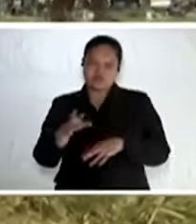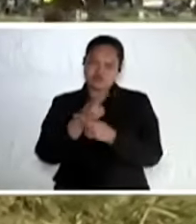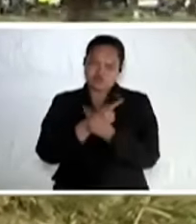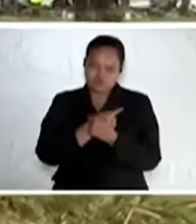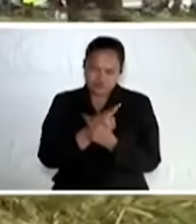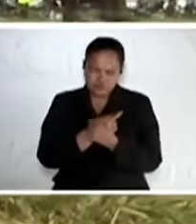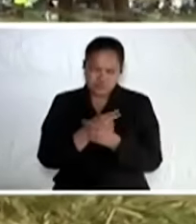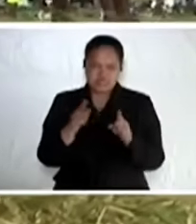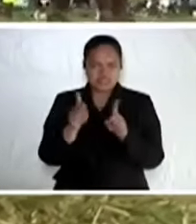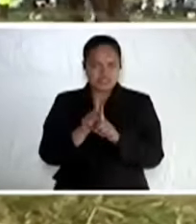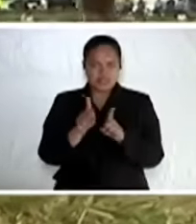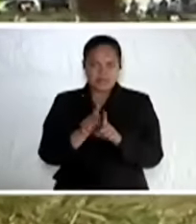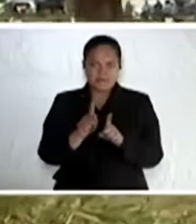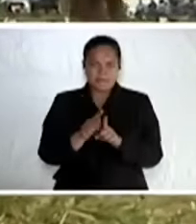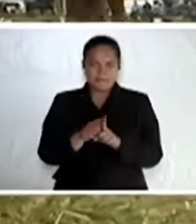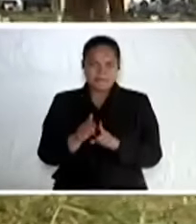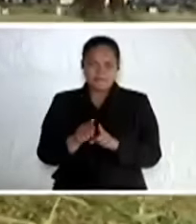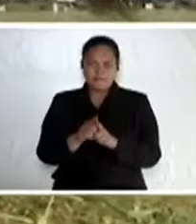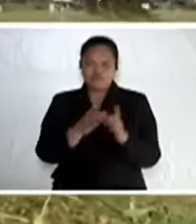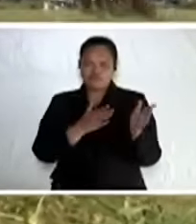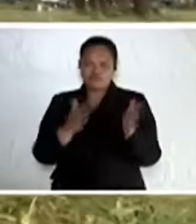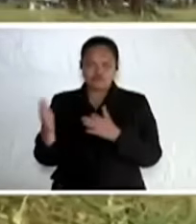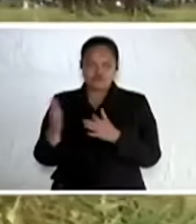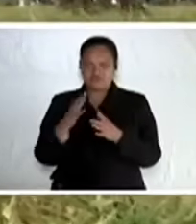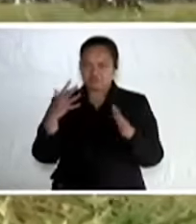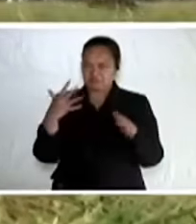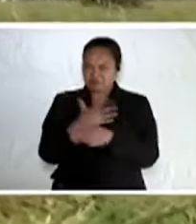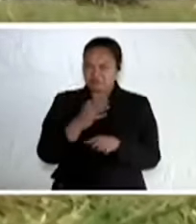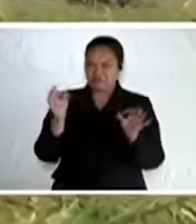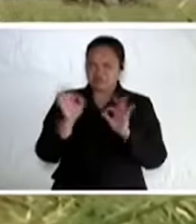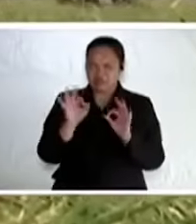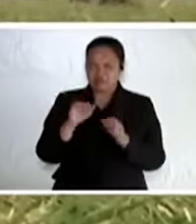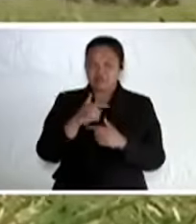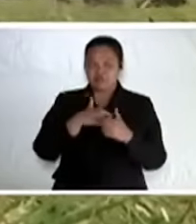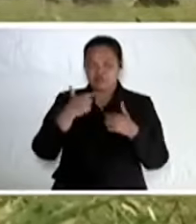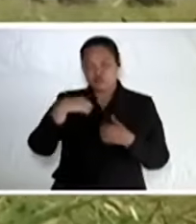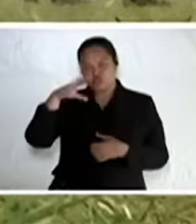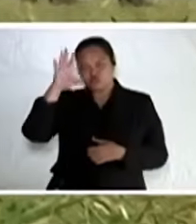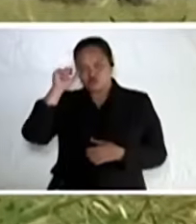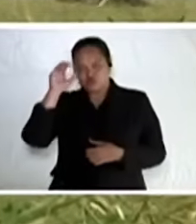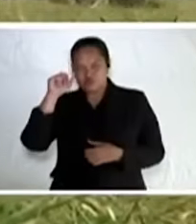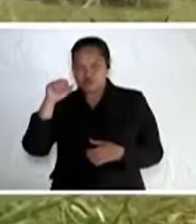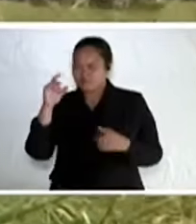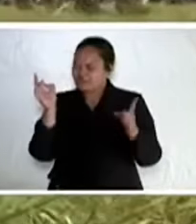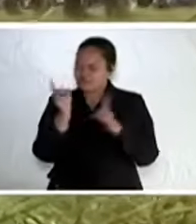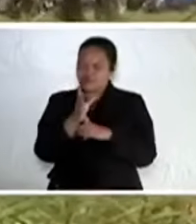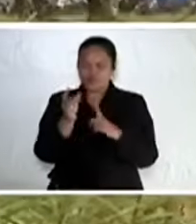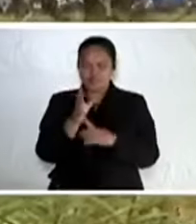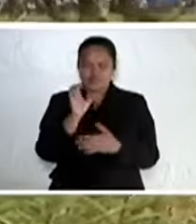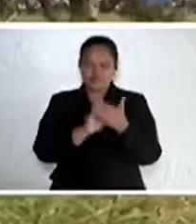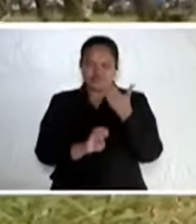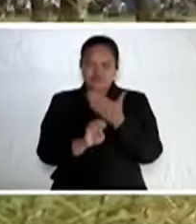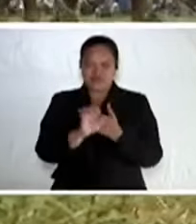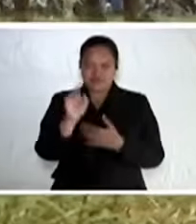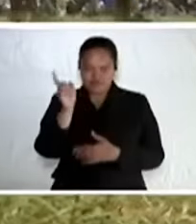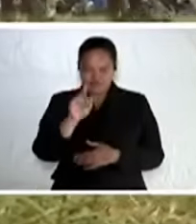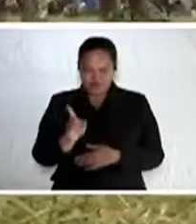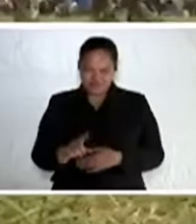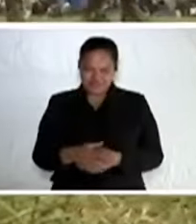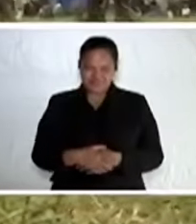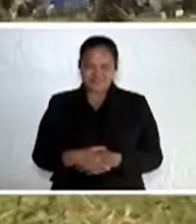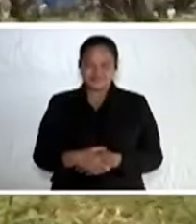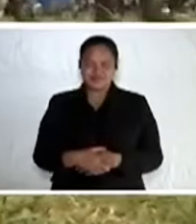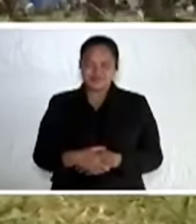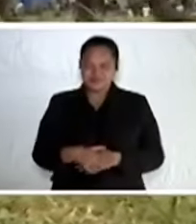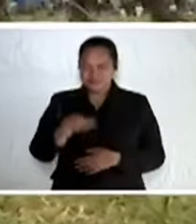na evanda ito toka na kenda rai and buku ni kena may bona na mitiko na singa bimbi ni kuwa. आप